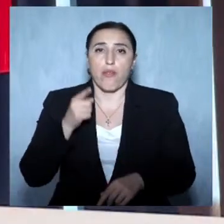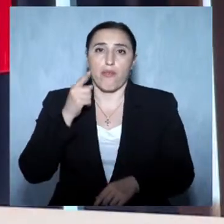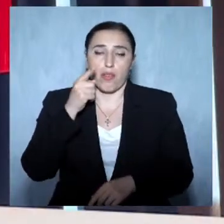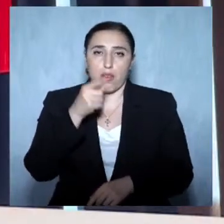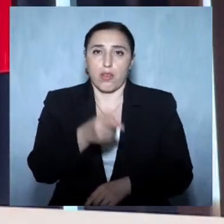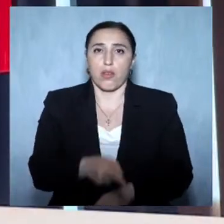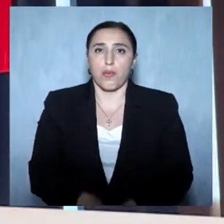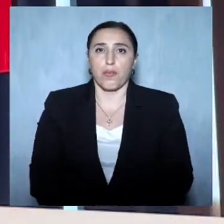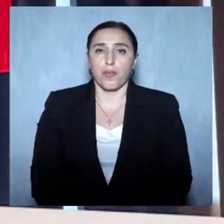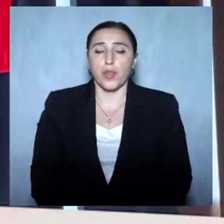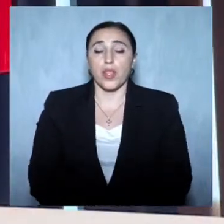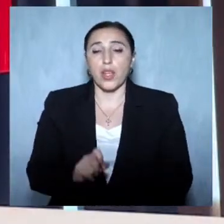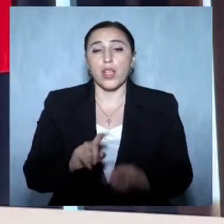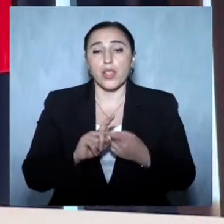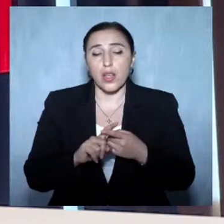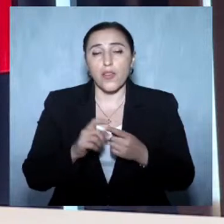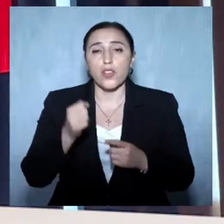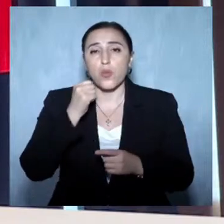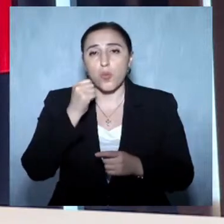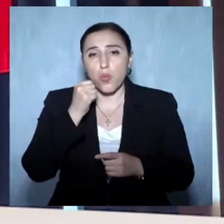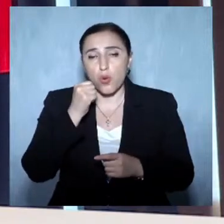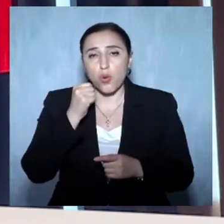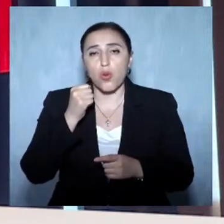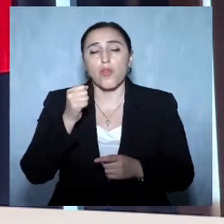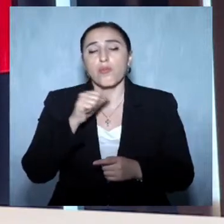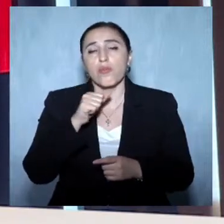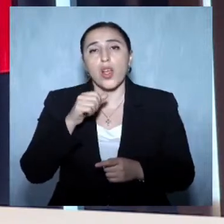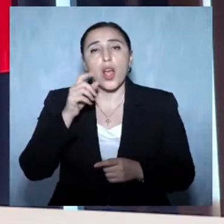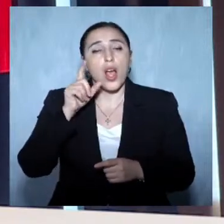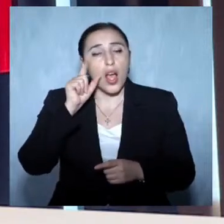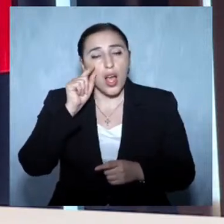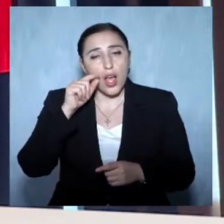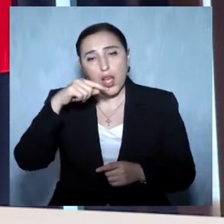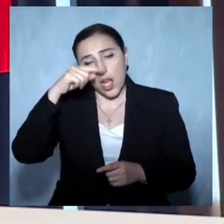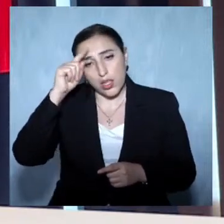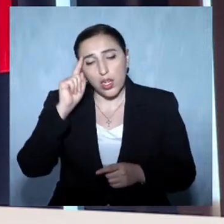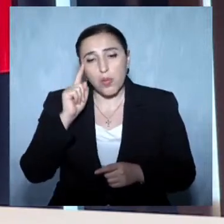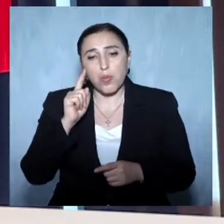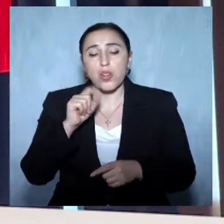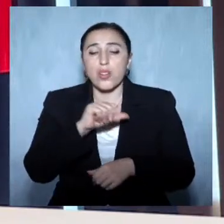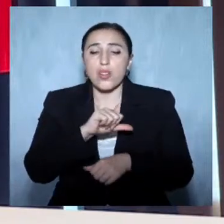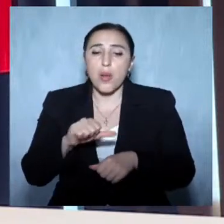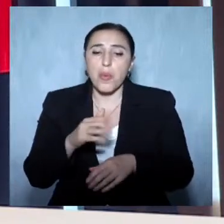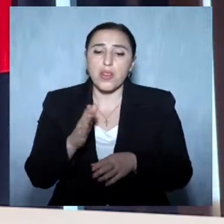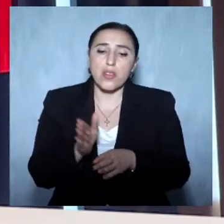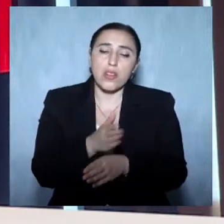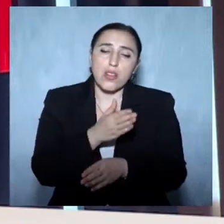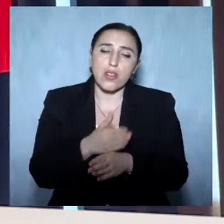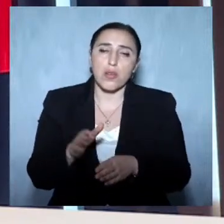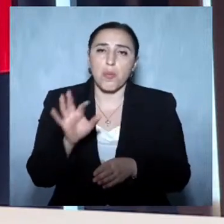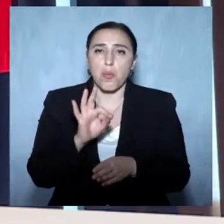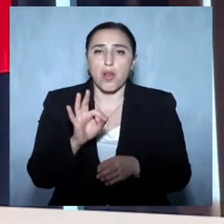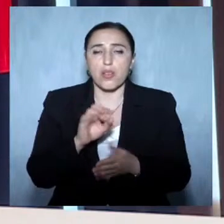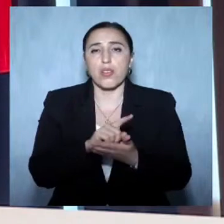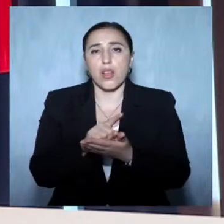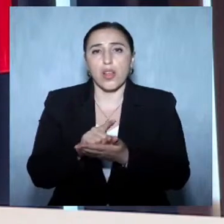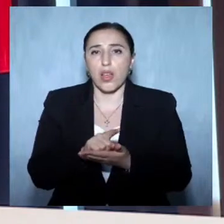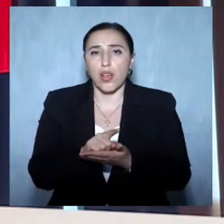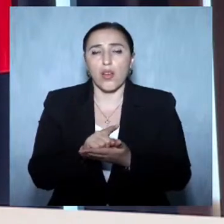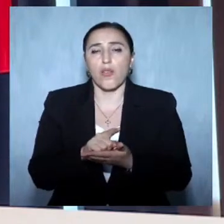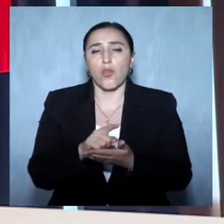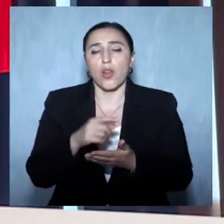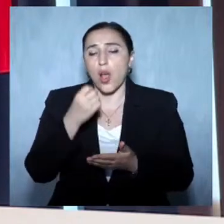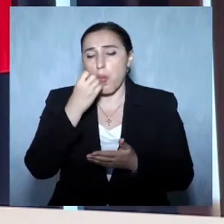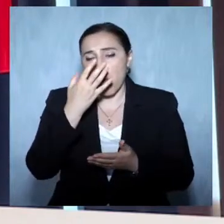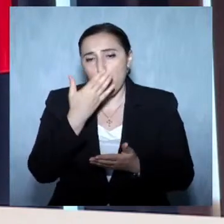Այստանի իշխանությունները բանակցելու պատրաստակամություն հայտնել են միաժամանակ ընգծելով, որ կերի